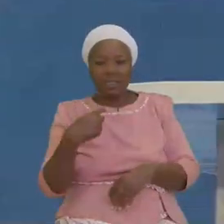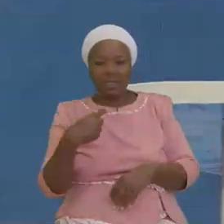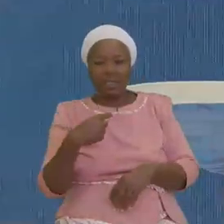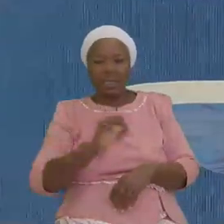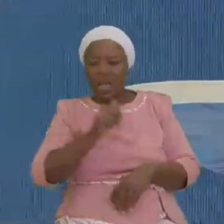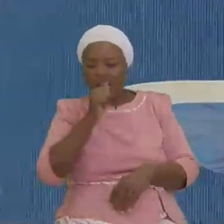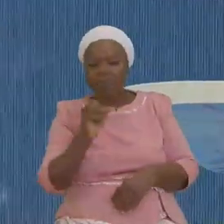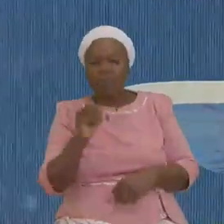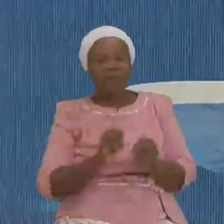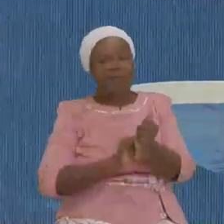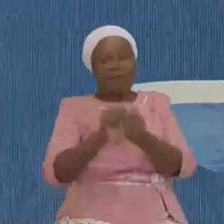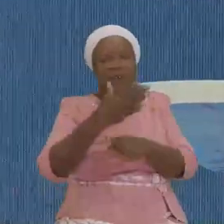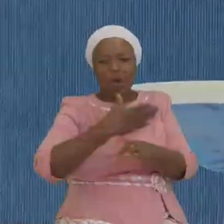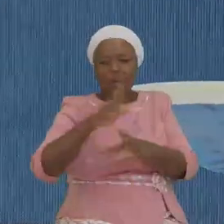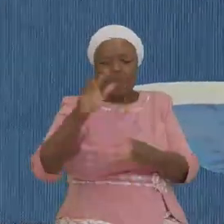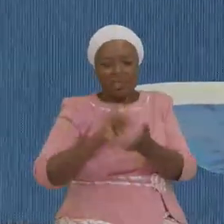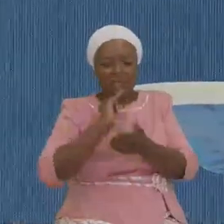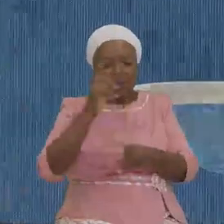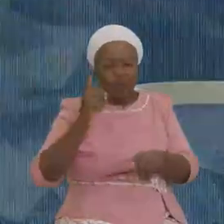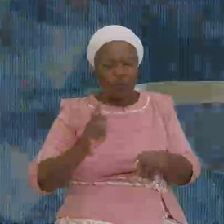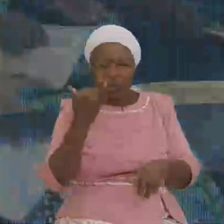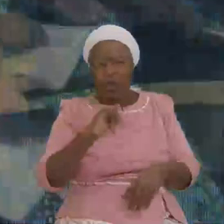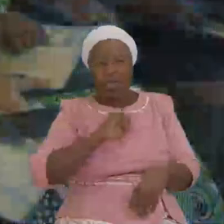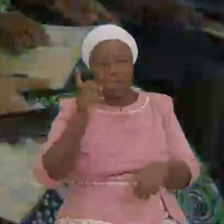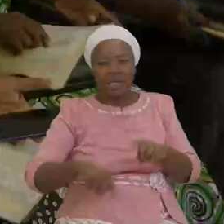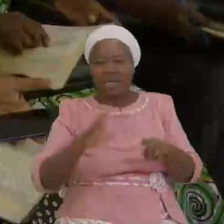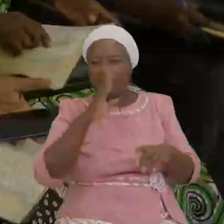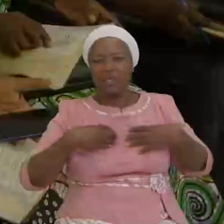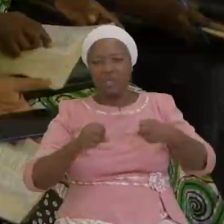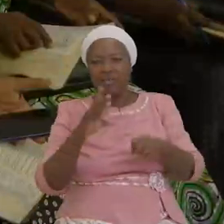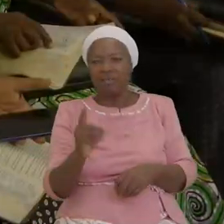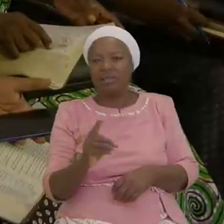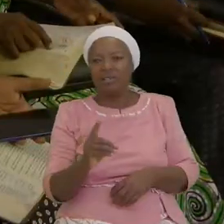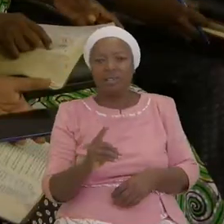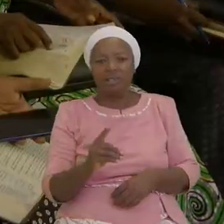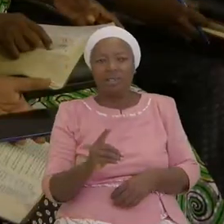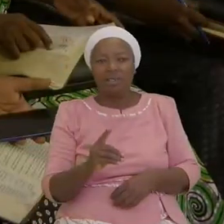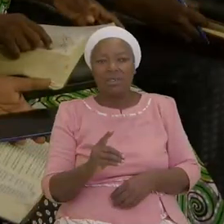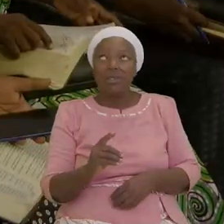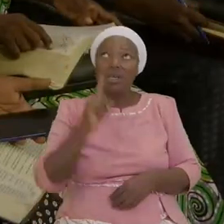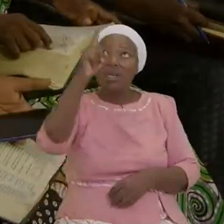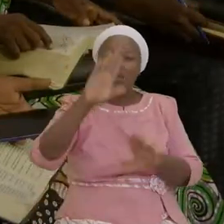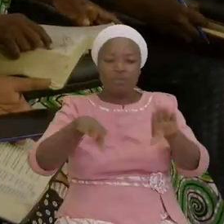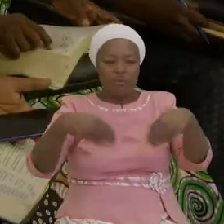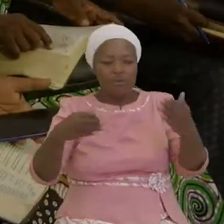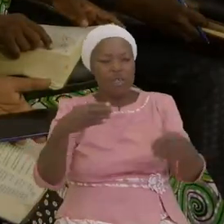Jusqu'aux extrémités de la terre, il n'y a personne qui peut dire que je suis très loin. Que je ne peux pas être guéri.